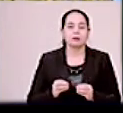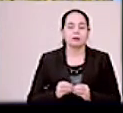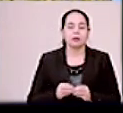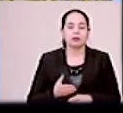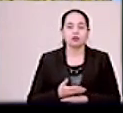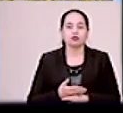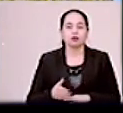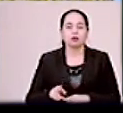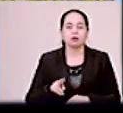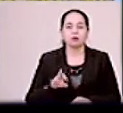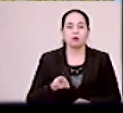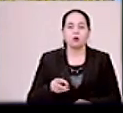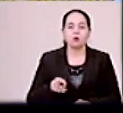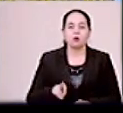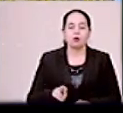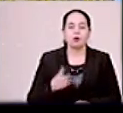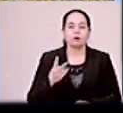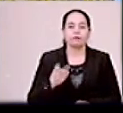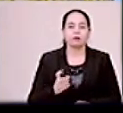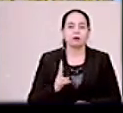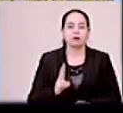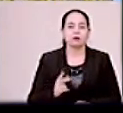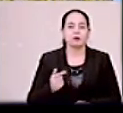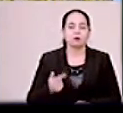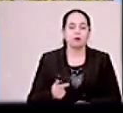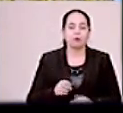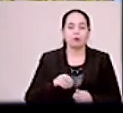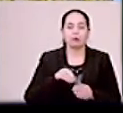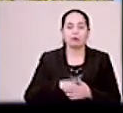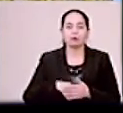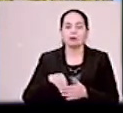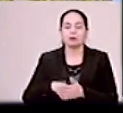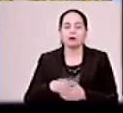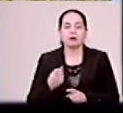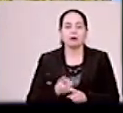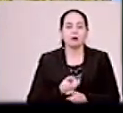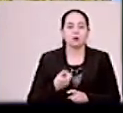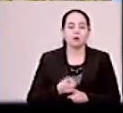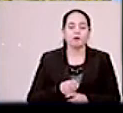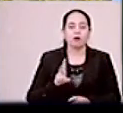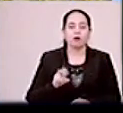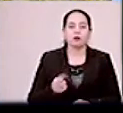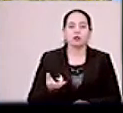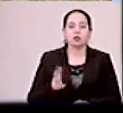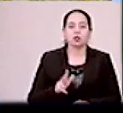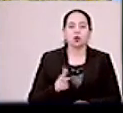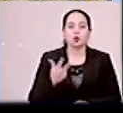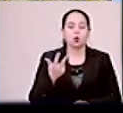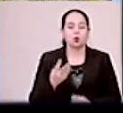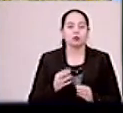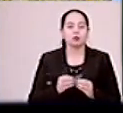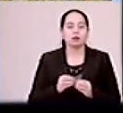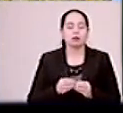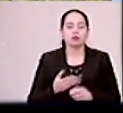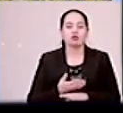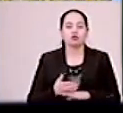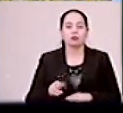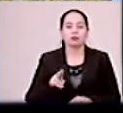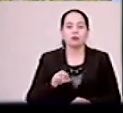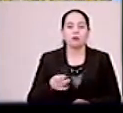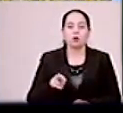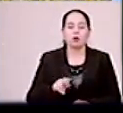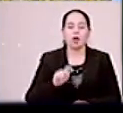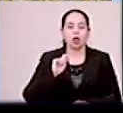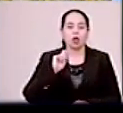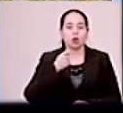0,6 части поля в 200 гектаров посадили картофель, а на 0,3 части поля –